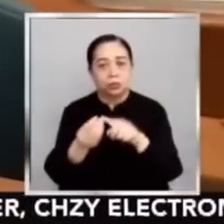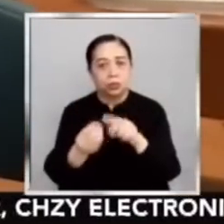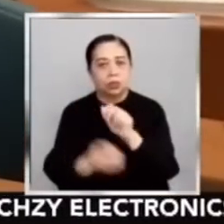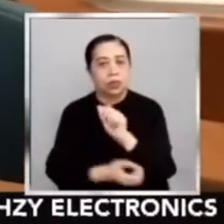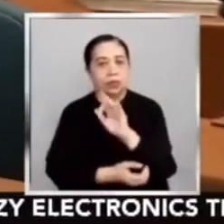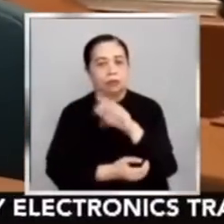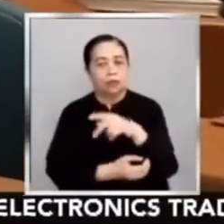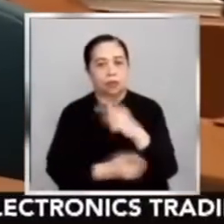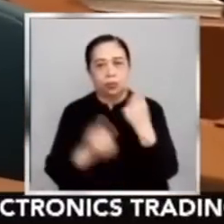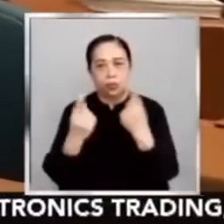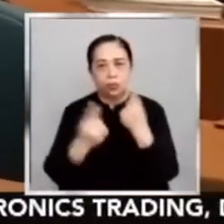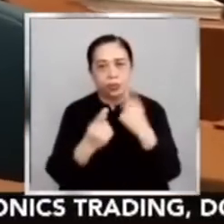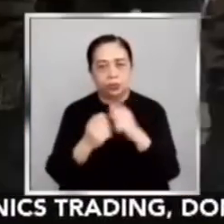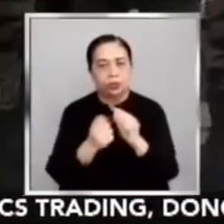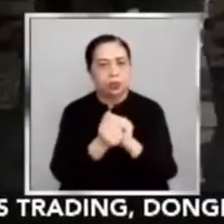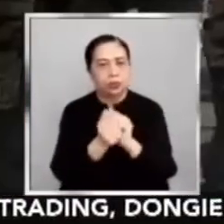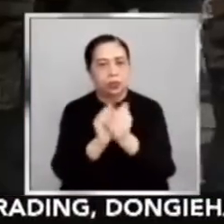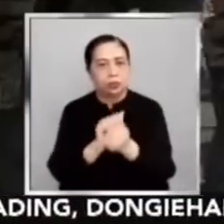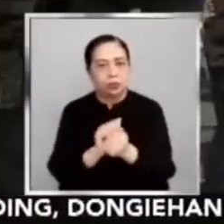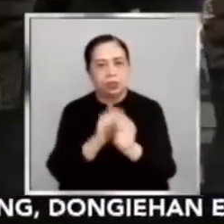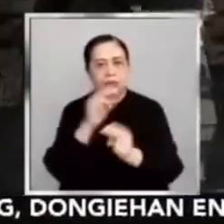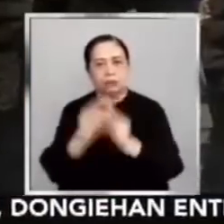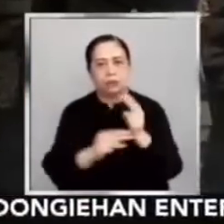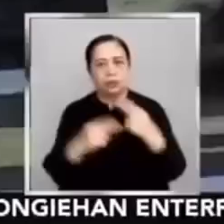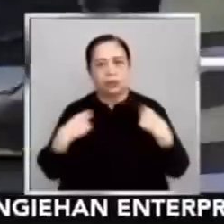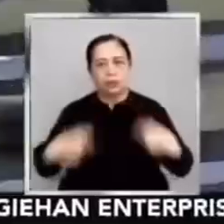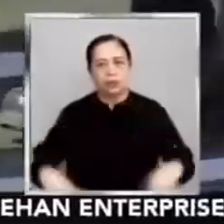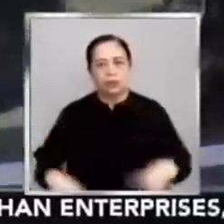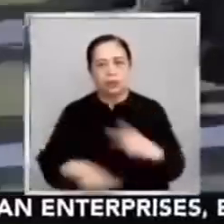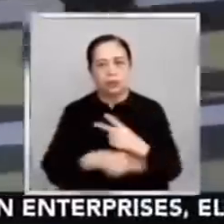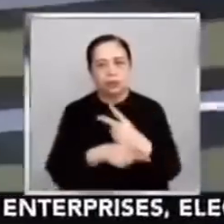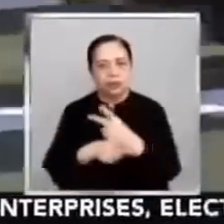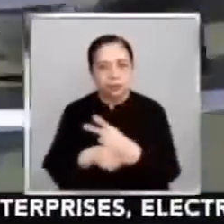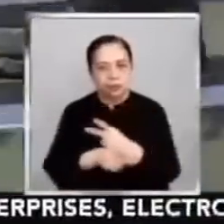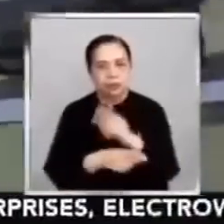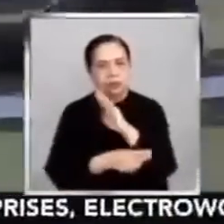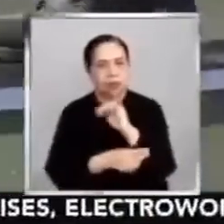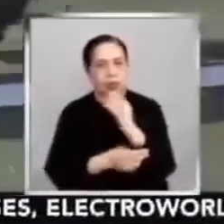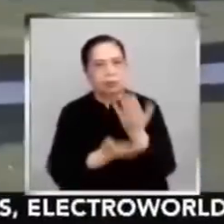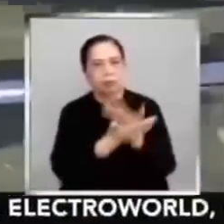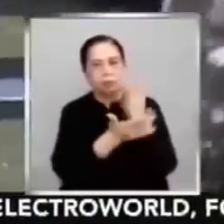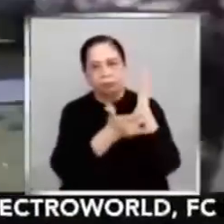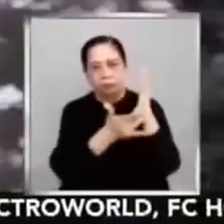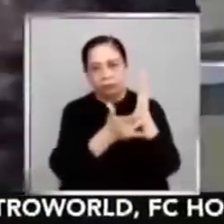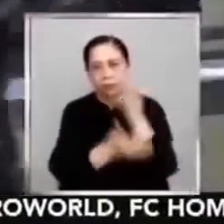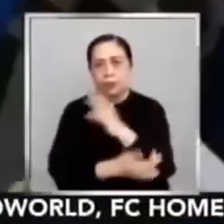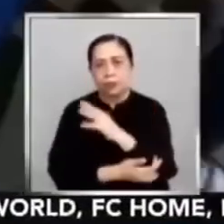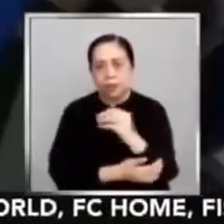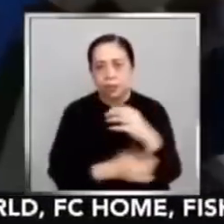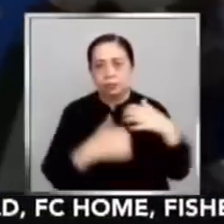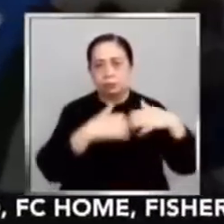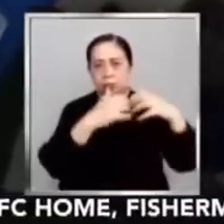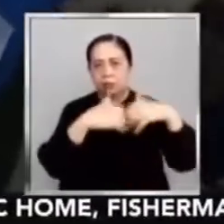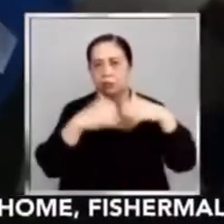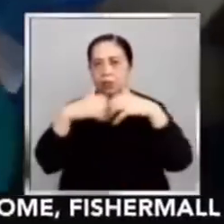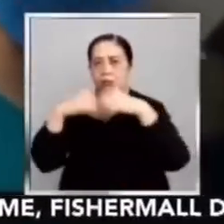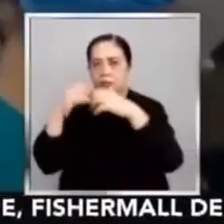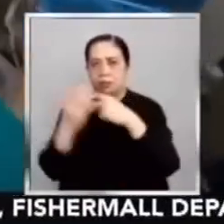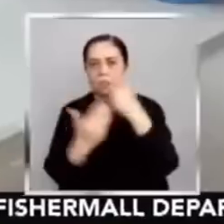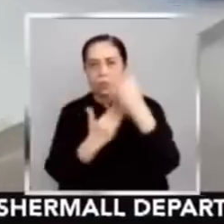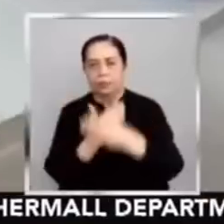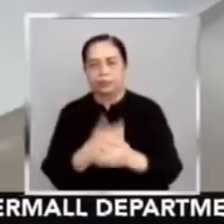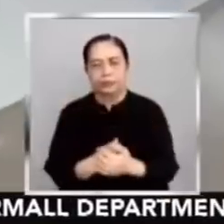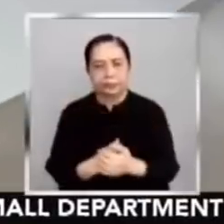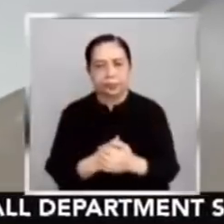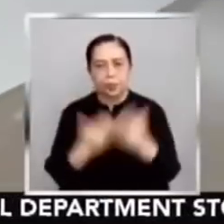term, pag-amyenda sa Universal Healthcare, Bureau of Immigration Modernization at Build Program. Target na